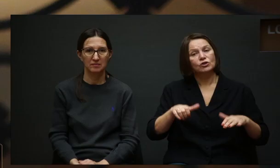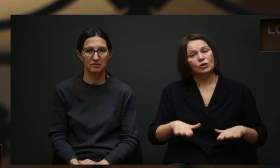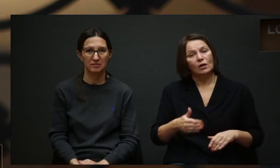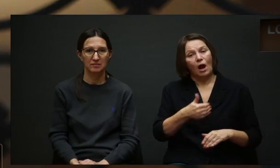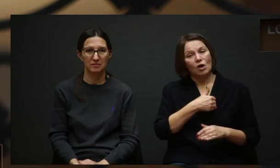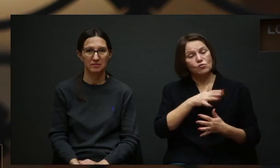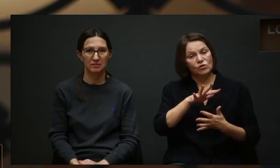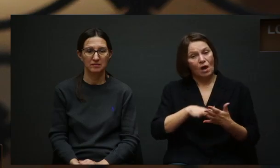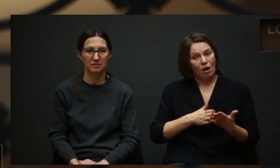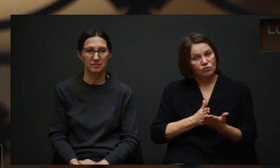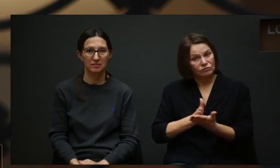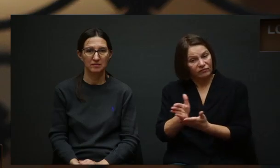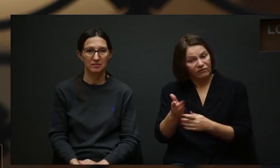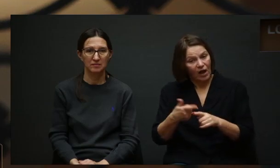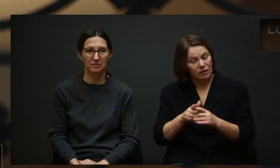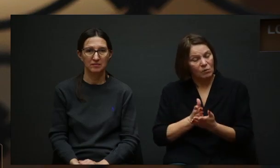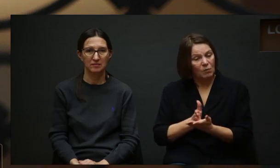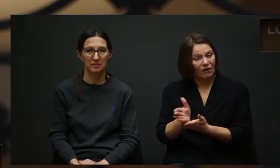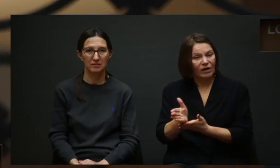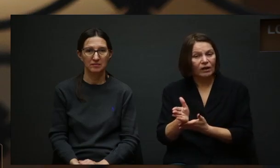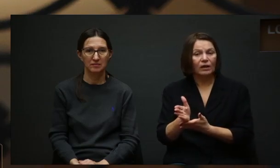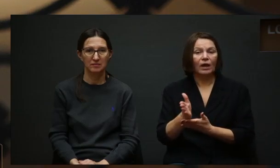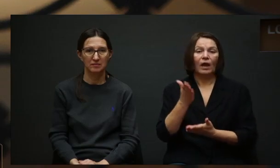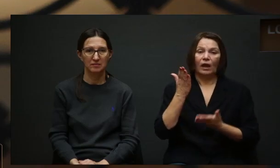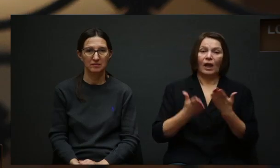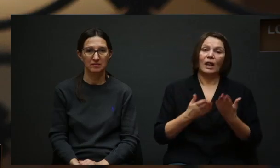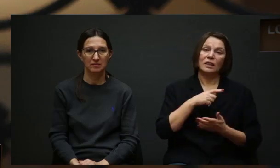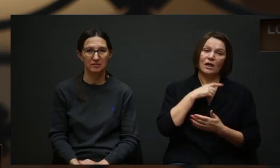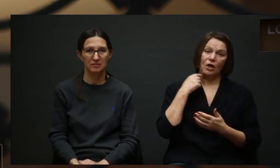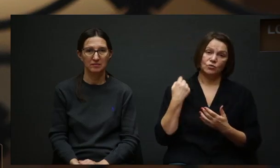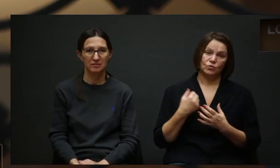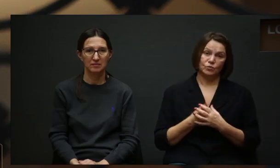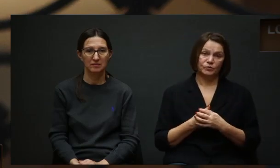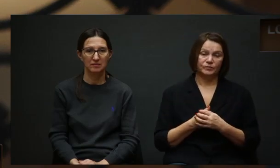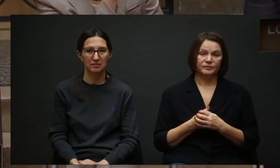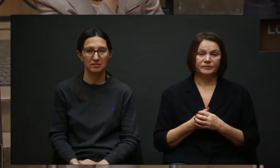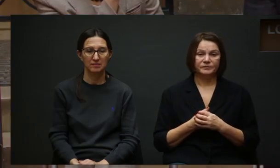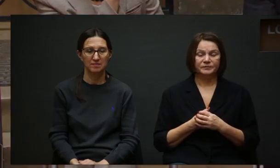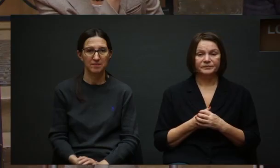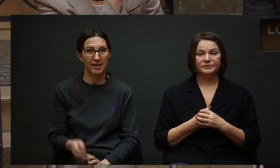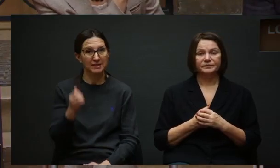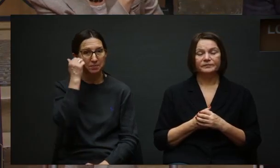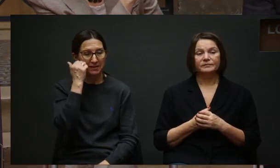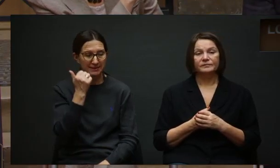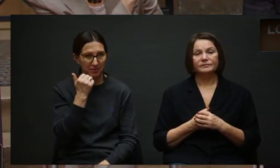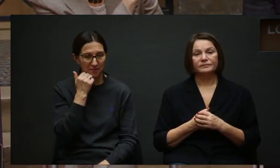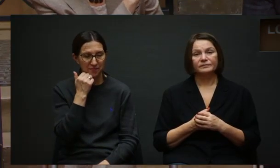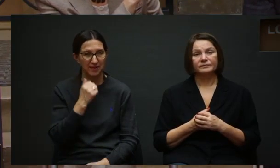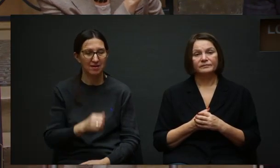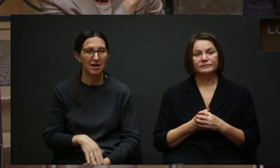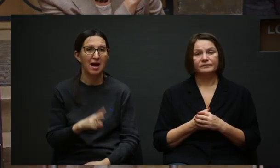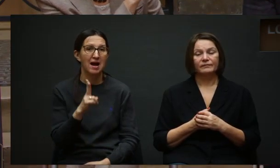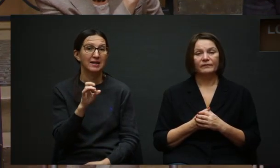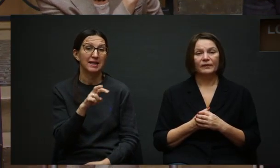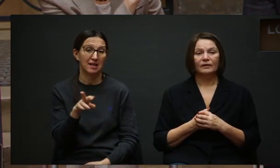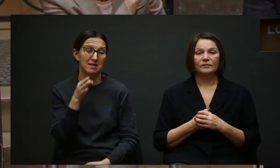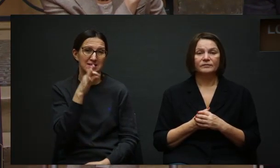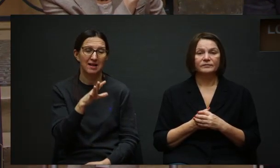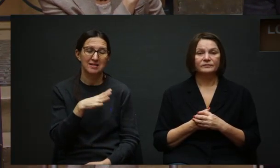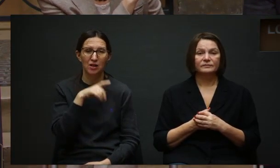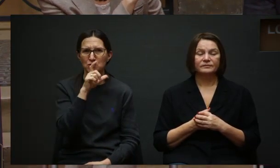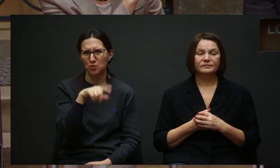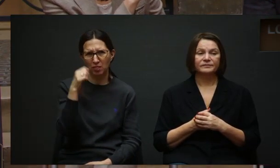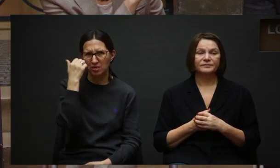я дальше двигаться в этом направлении или не хочу. Спасибо. Кирилл сказал, что он